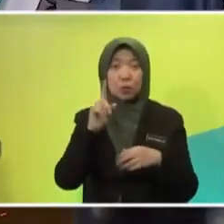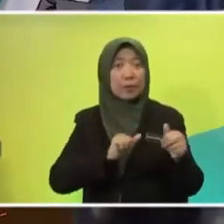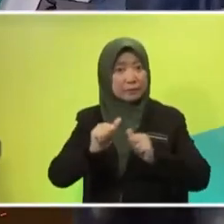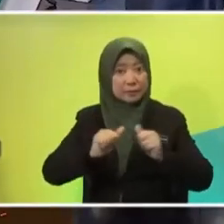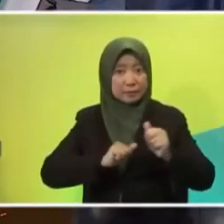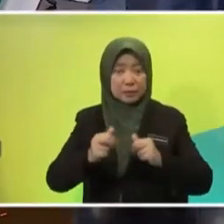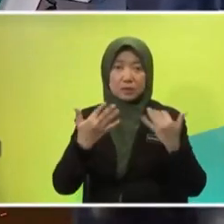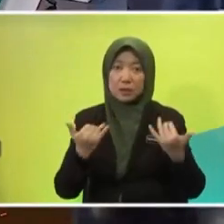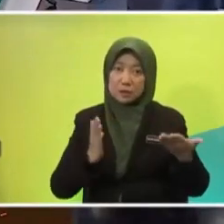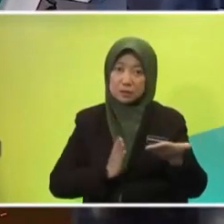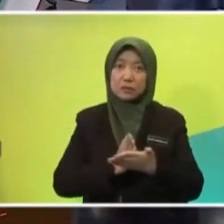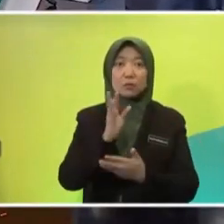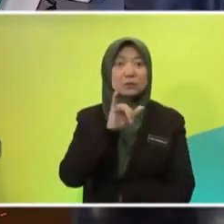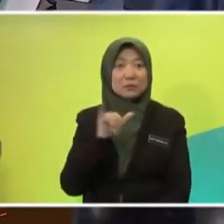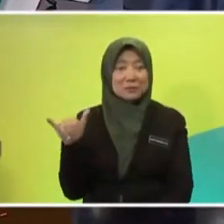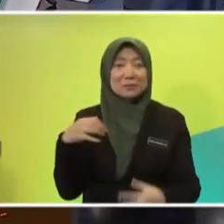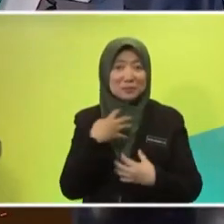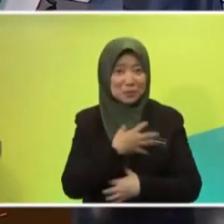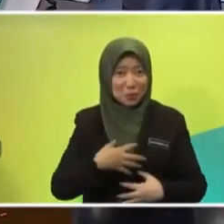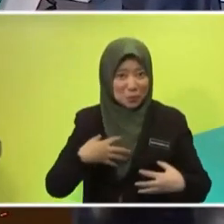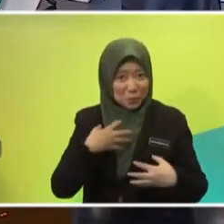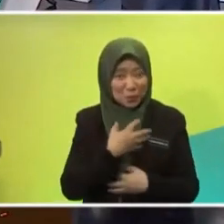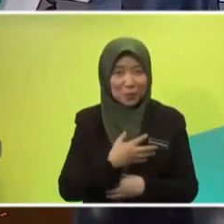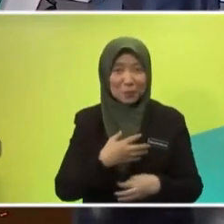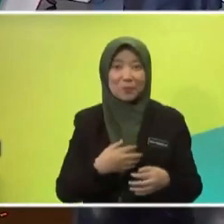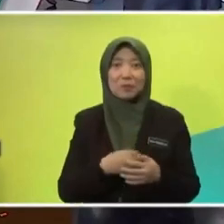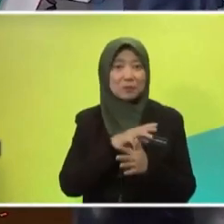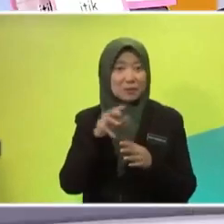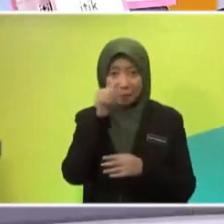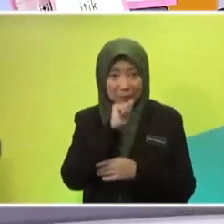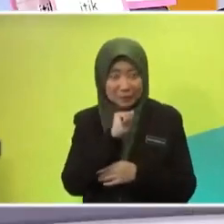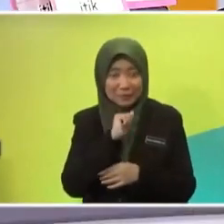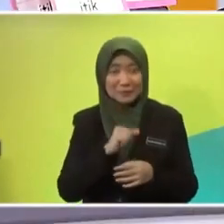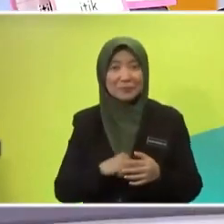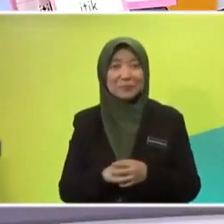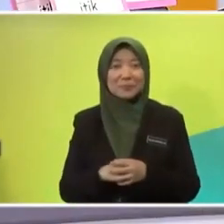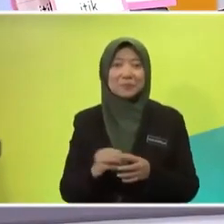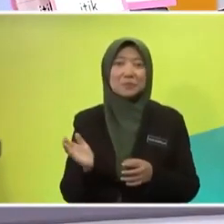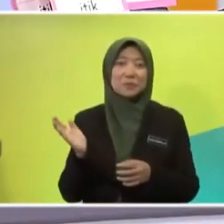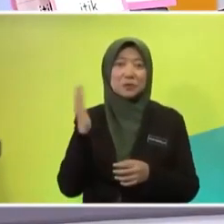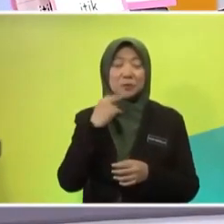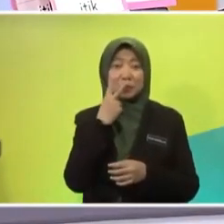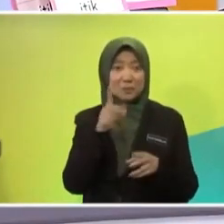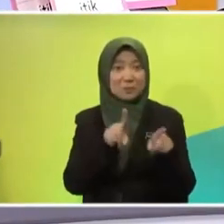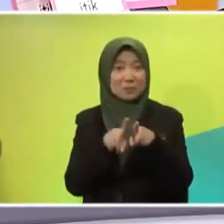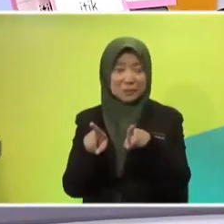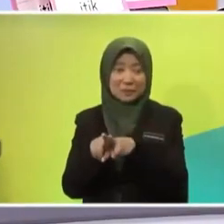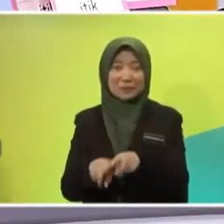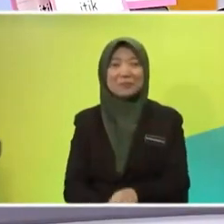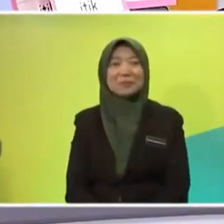aktiviti seterusnya. Seronoknya. Mesti penonton di rumah tak sabar kan? Ya. Yeah. Okay, jom kita saksikan bersama-sama.